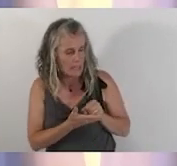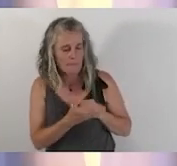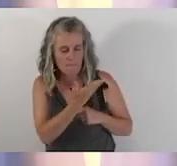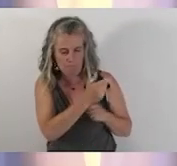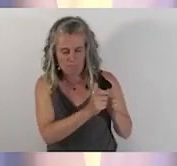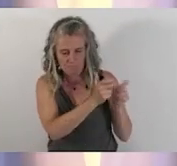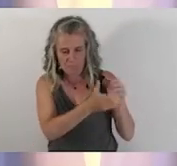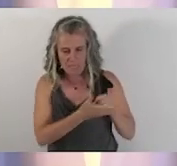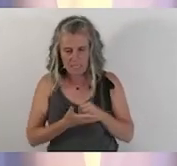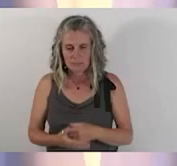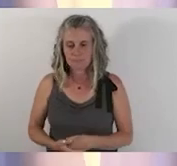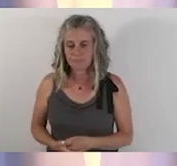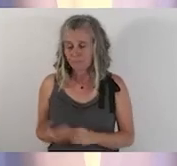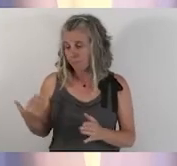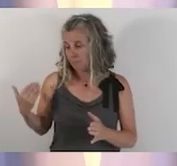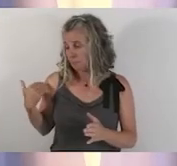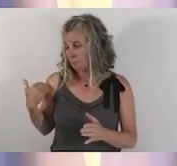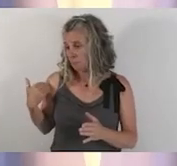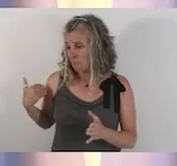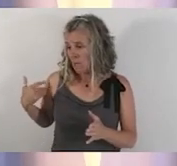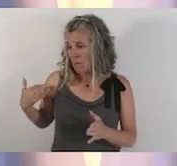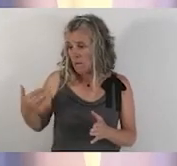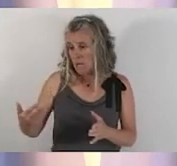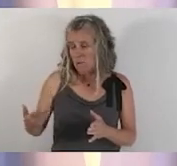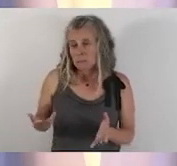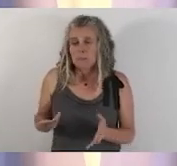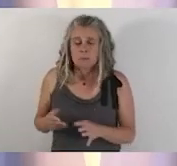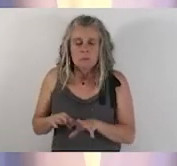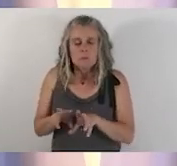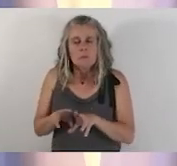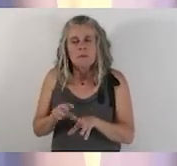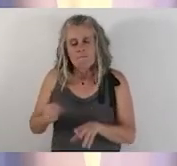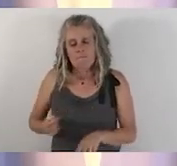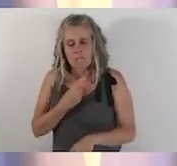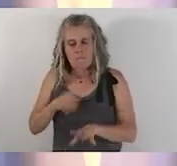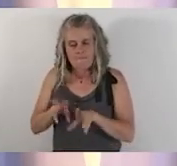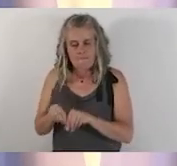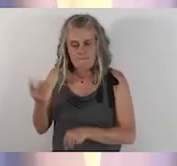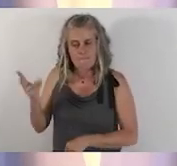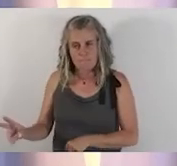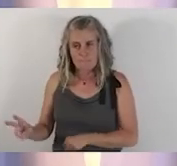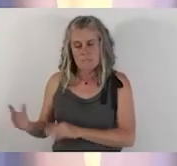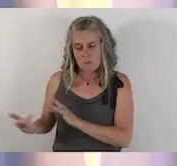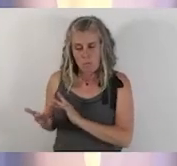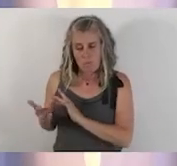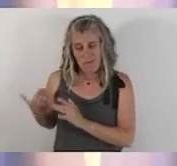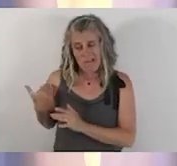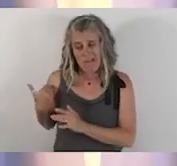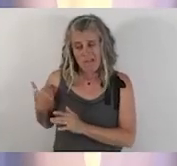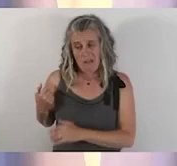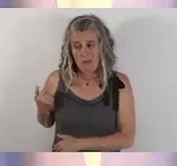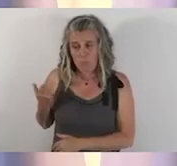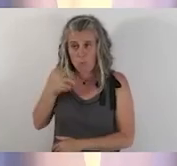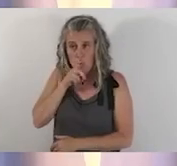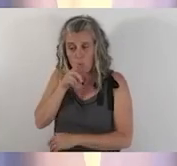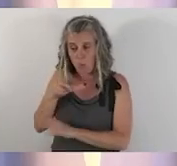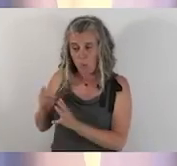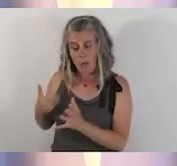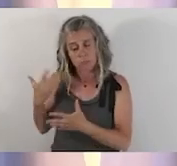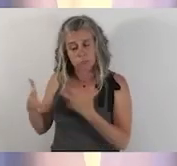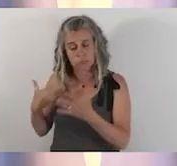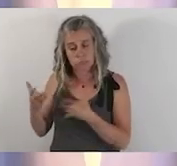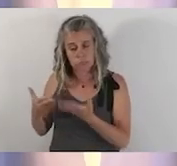les dernières familles des victimes il y a quelques jours. Et donc là, c'est vraiment, je pense, la version définitive de